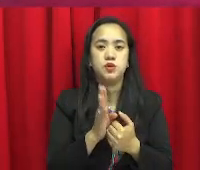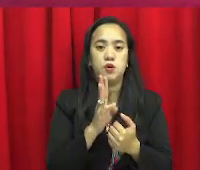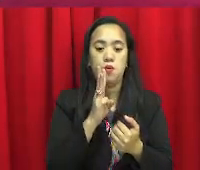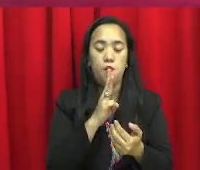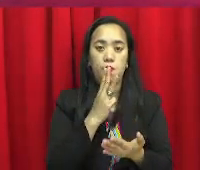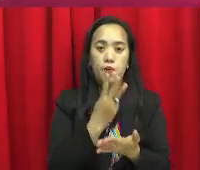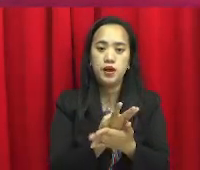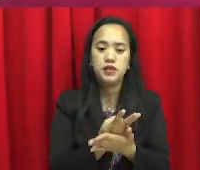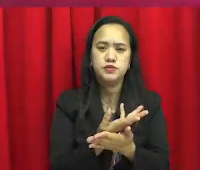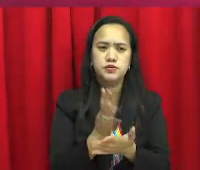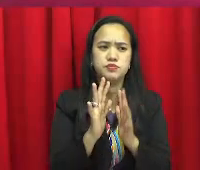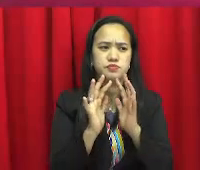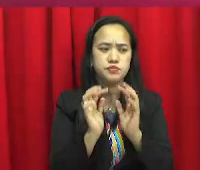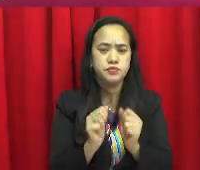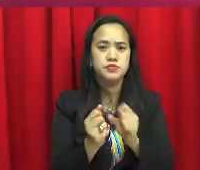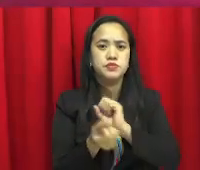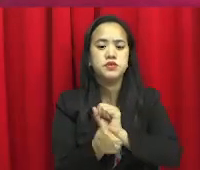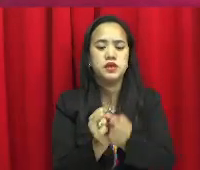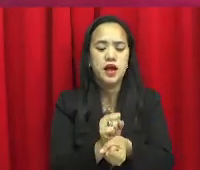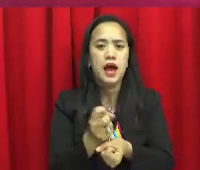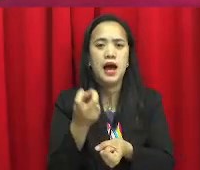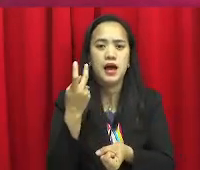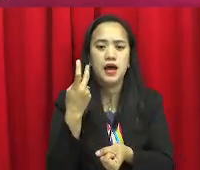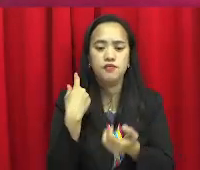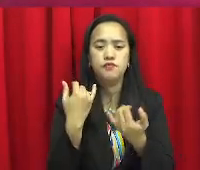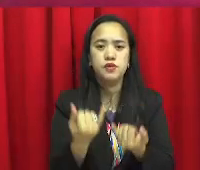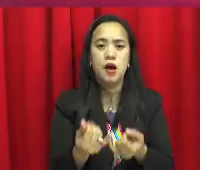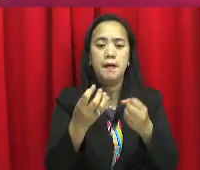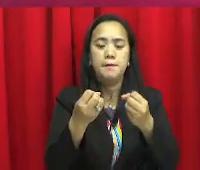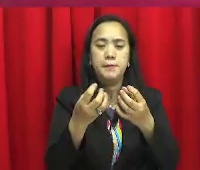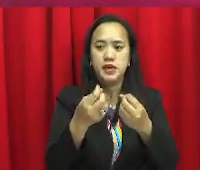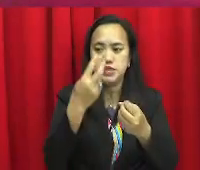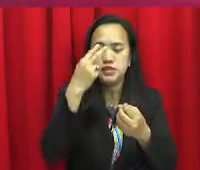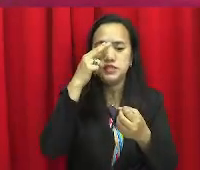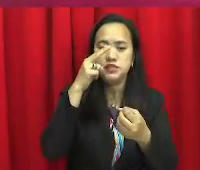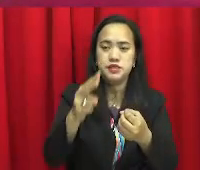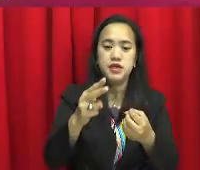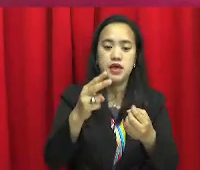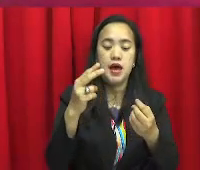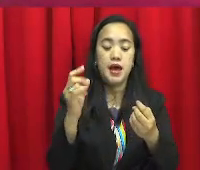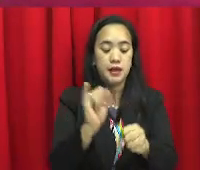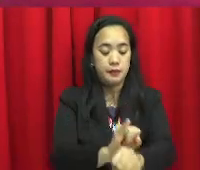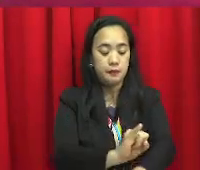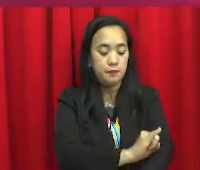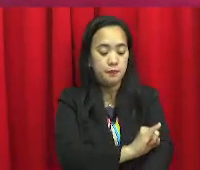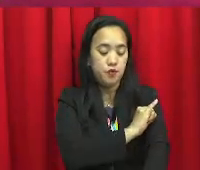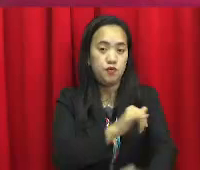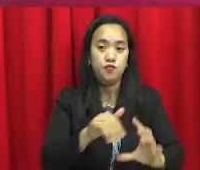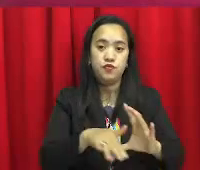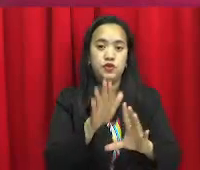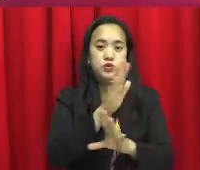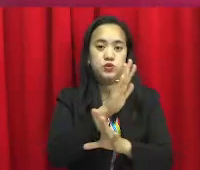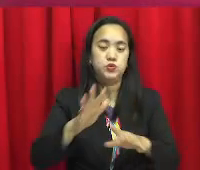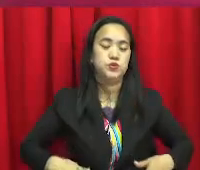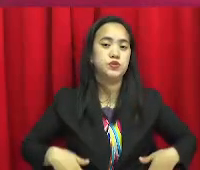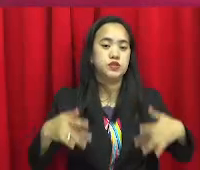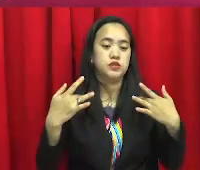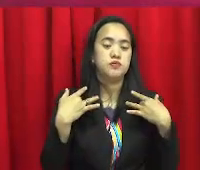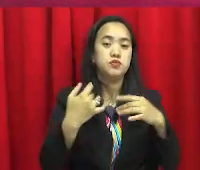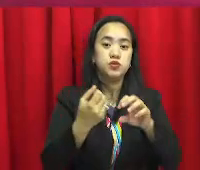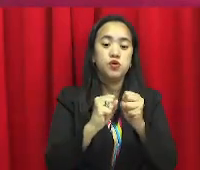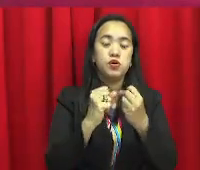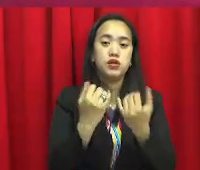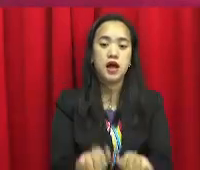asawa, isipin mo muna, may mga bagay na dapat i-improve sa buhay ko bilang isang asawa. So, if there's any changes in